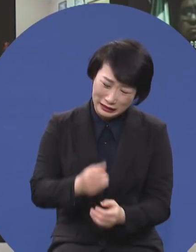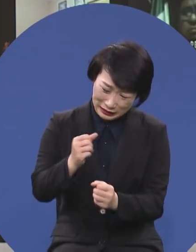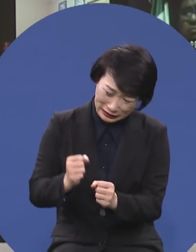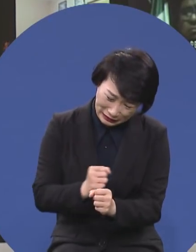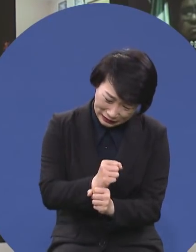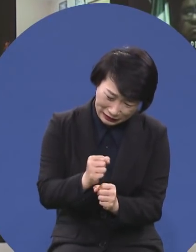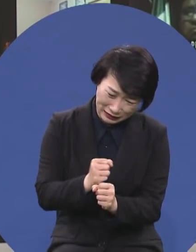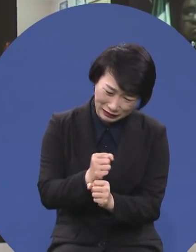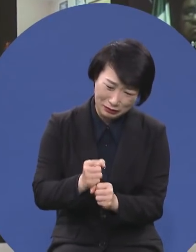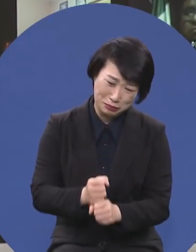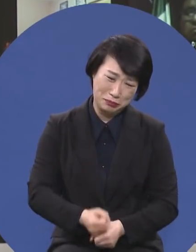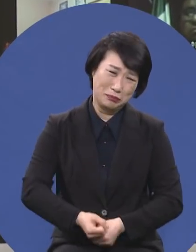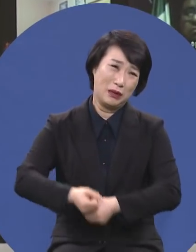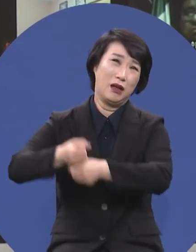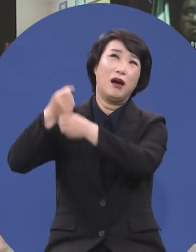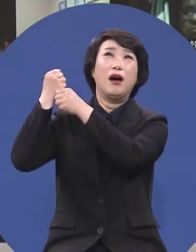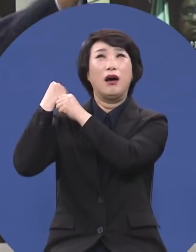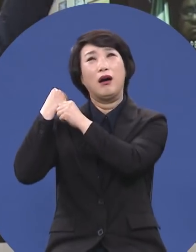무거운 짐